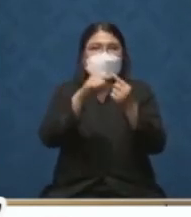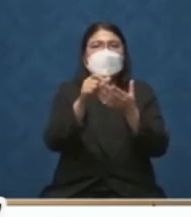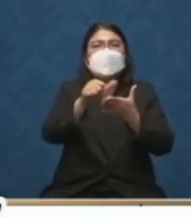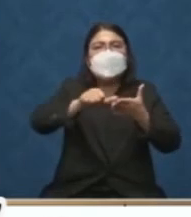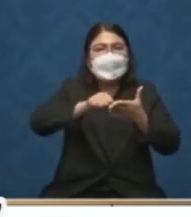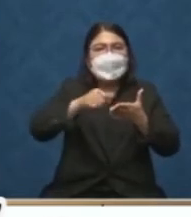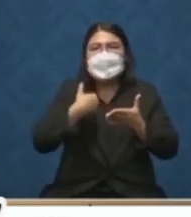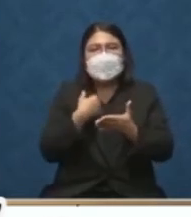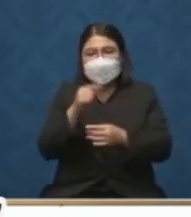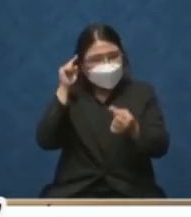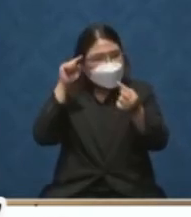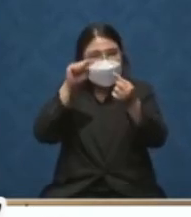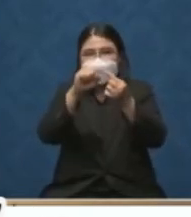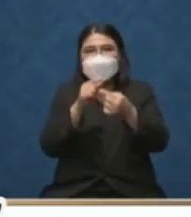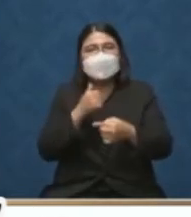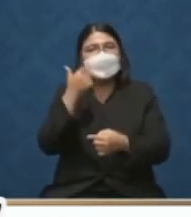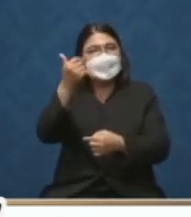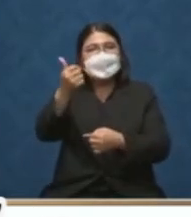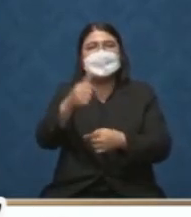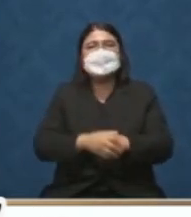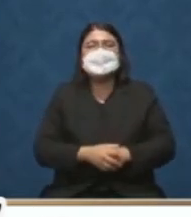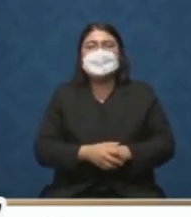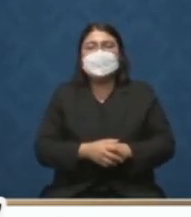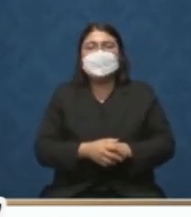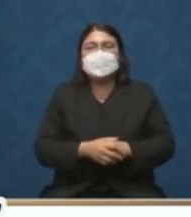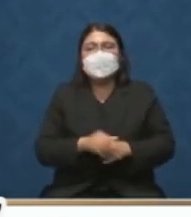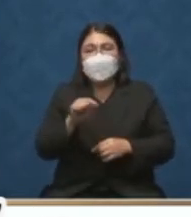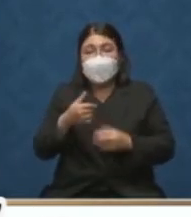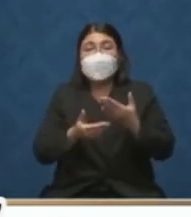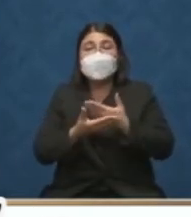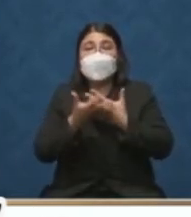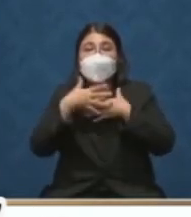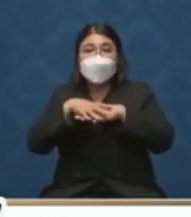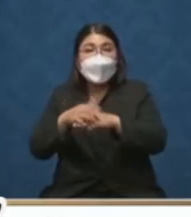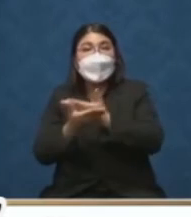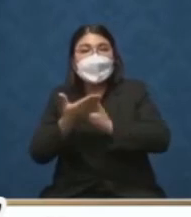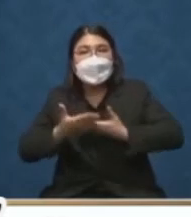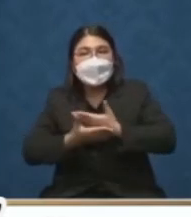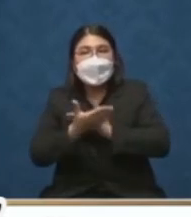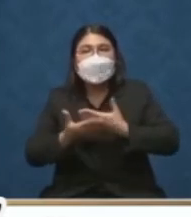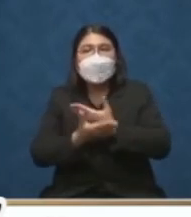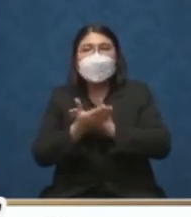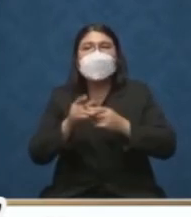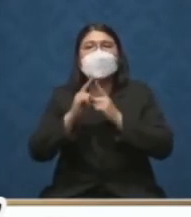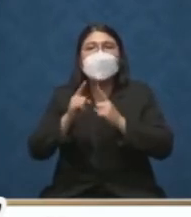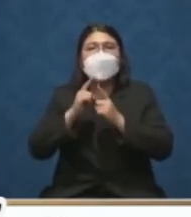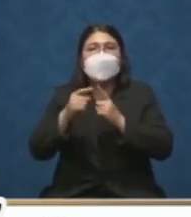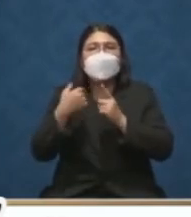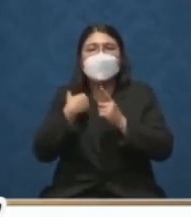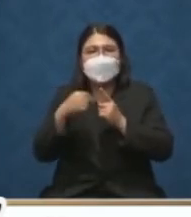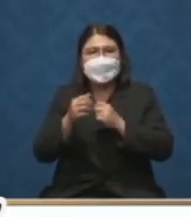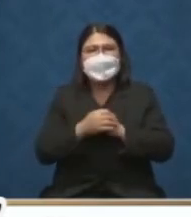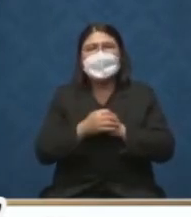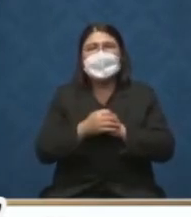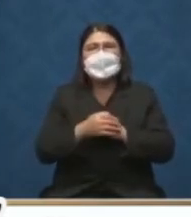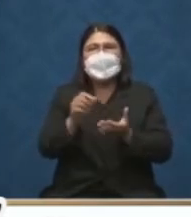านี่แหละครับที่ผมสมัครเป็นส.ส.ก็เพราะผมจะเข้ามาแก้รัฐธรรมนูญปี60นี่คือวัตถุประสงค์หลักของผมที่เข้ามาวัน